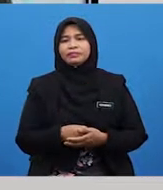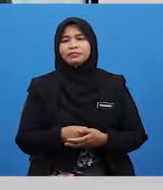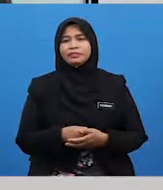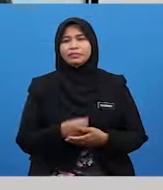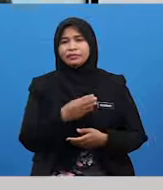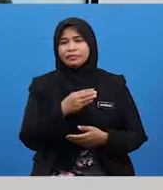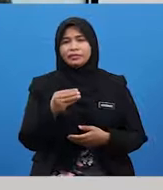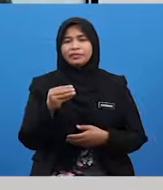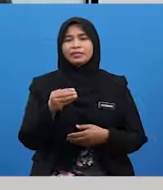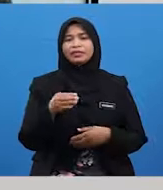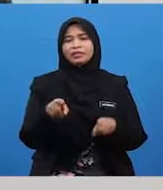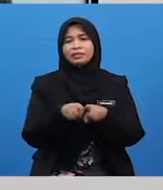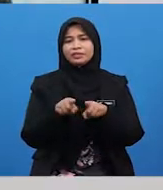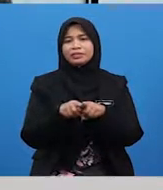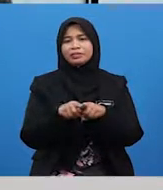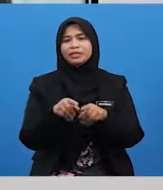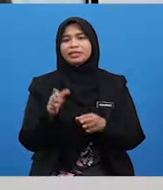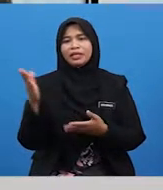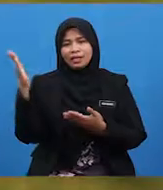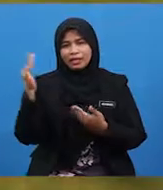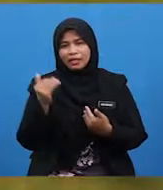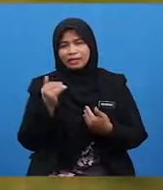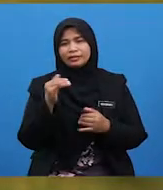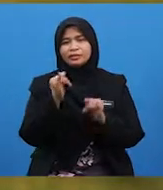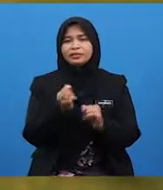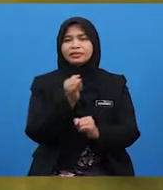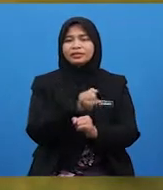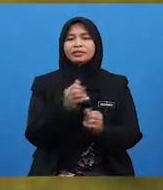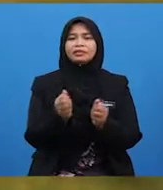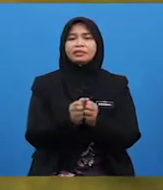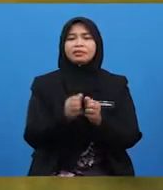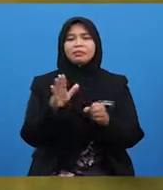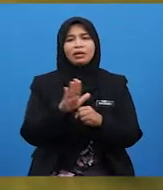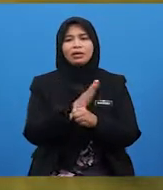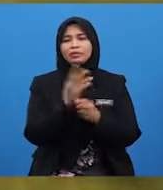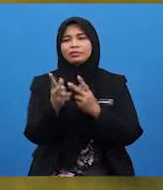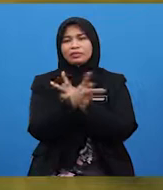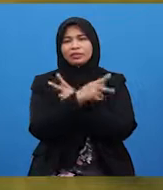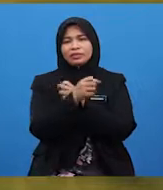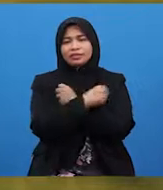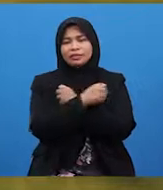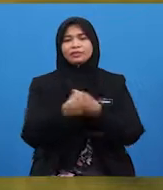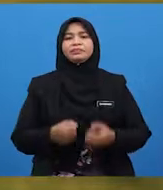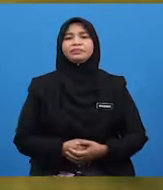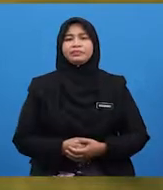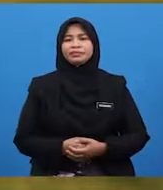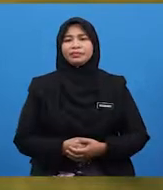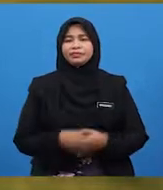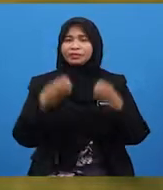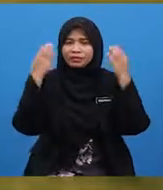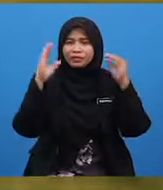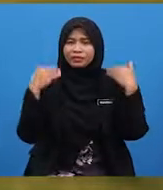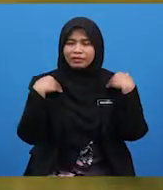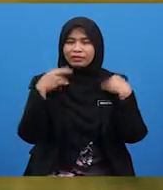jiran dengan penuh kasih sayang. Berdasarkan situasi ini, cikgu ada dua soalan